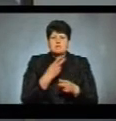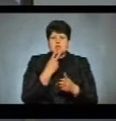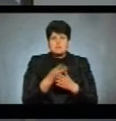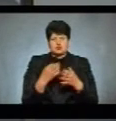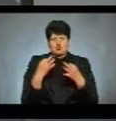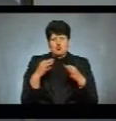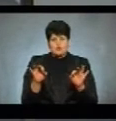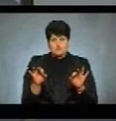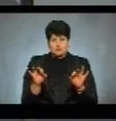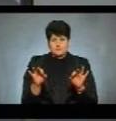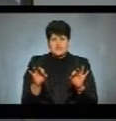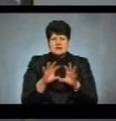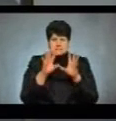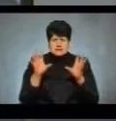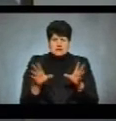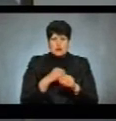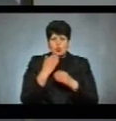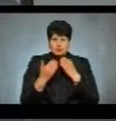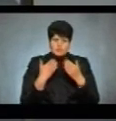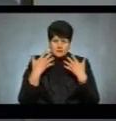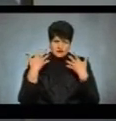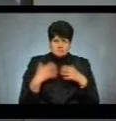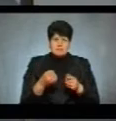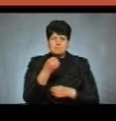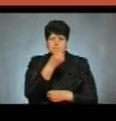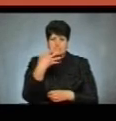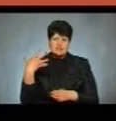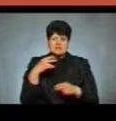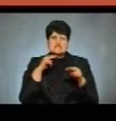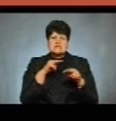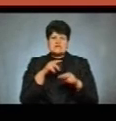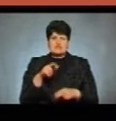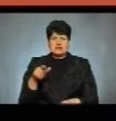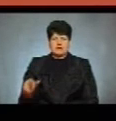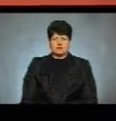дозволу. Загалом у справі опитали 15 свідків.